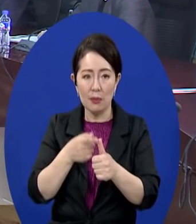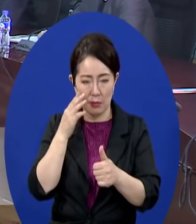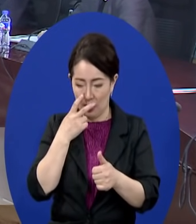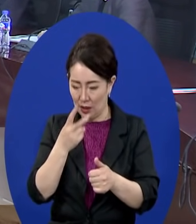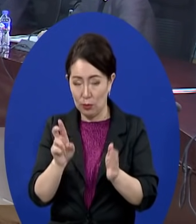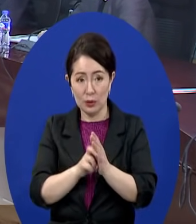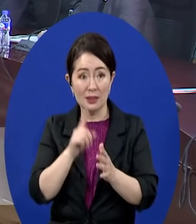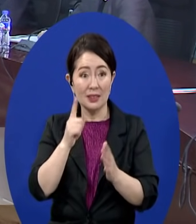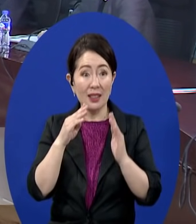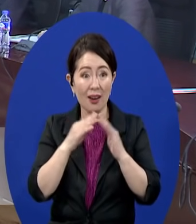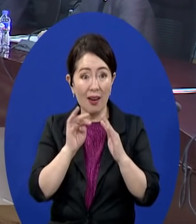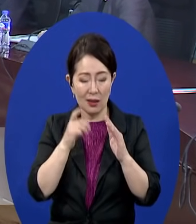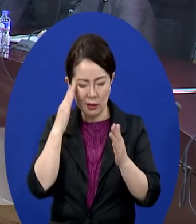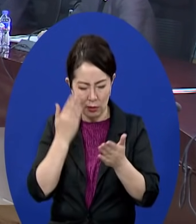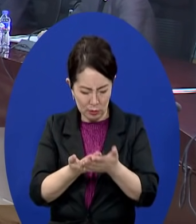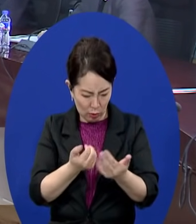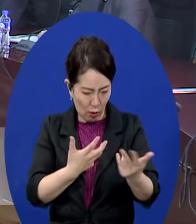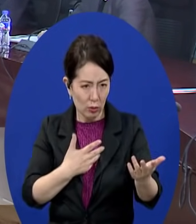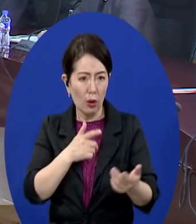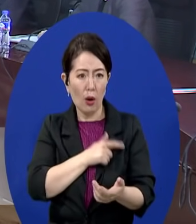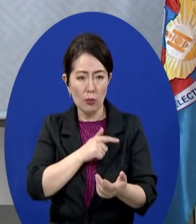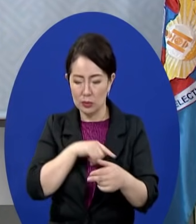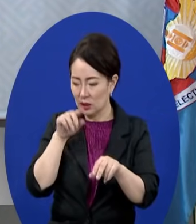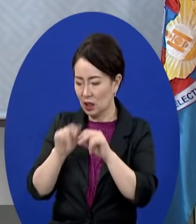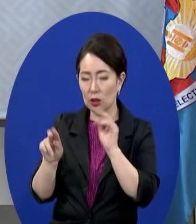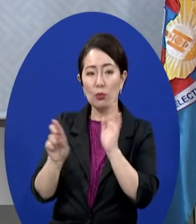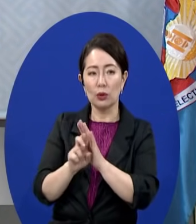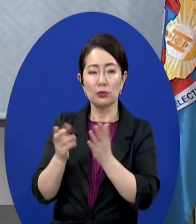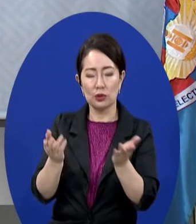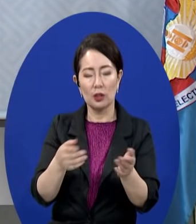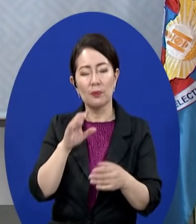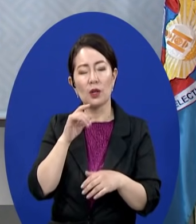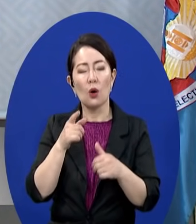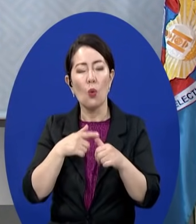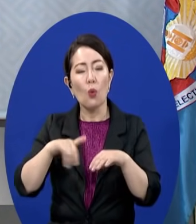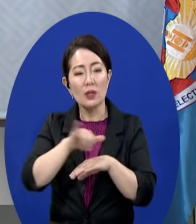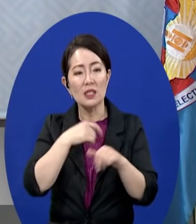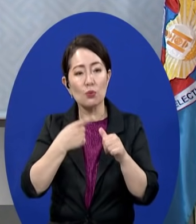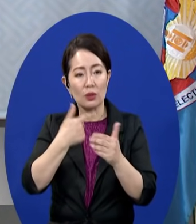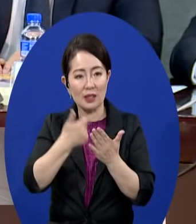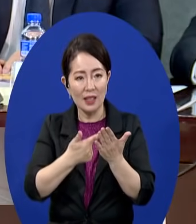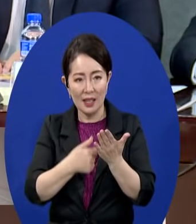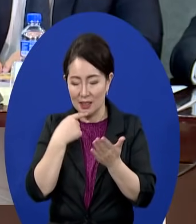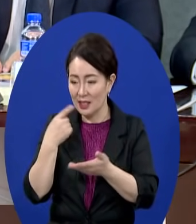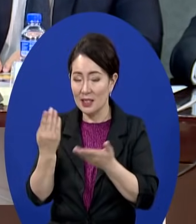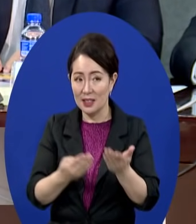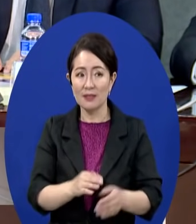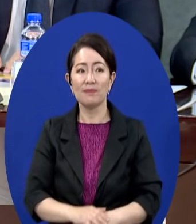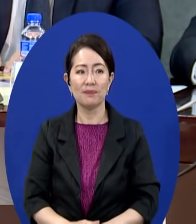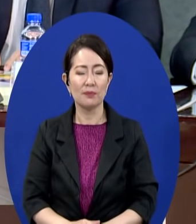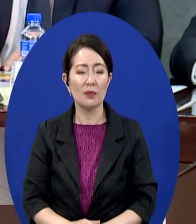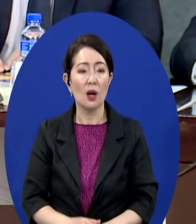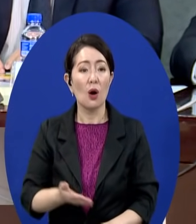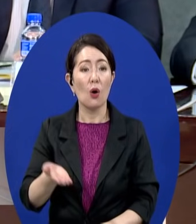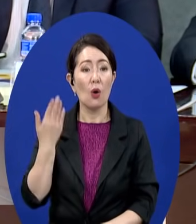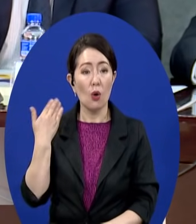Нэг хаягийн дээр олон хүн санал өгч байгаа гомдол мэдээллийг шалгах боломжтой гэдгийг Улсын Мөртгөлийн газраас хэлж байла. Өмнө сонгогч